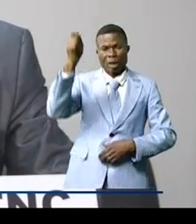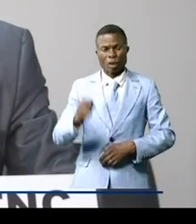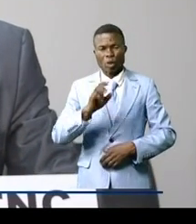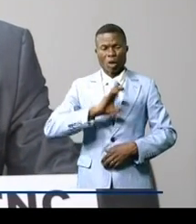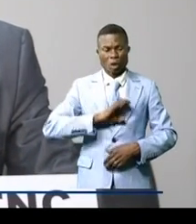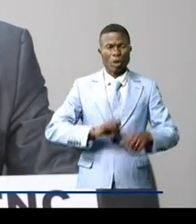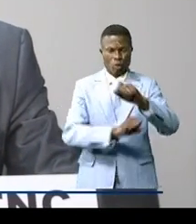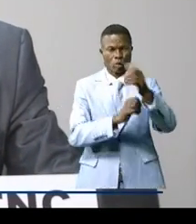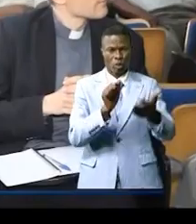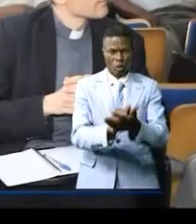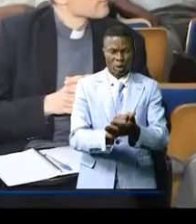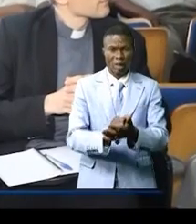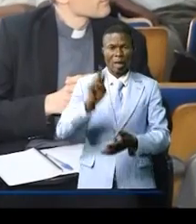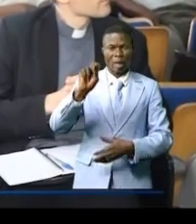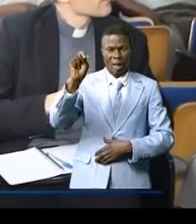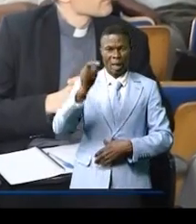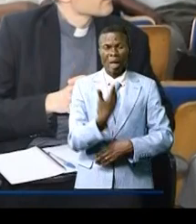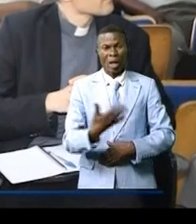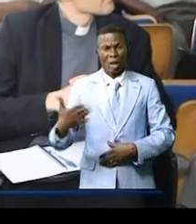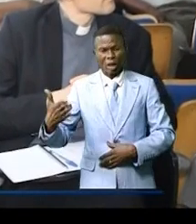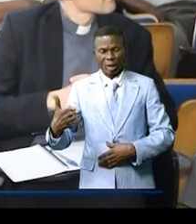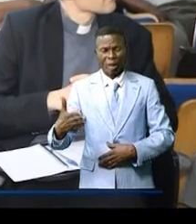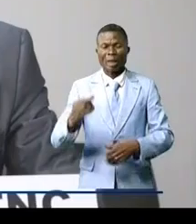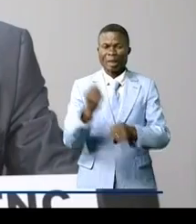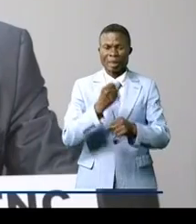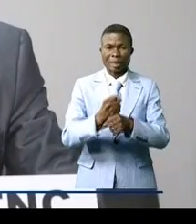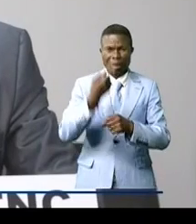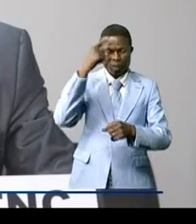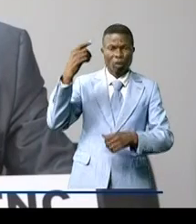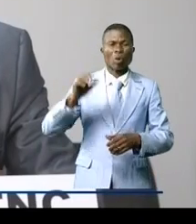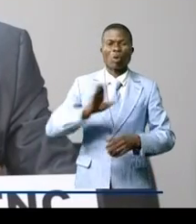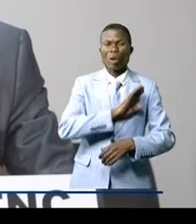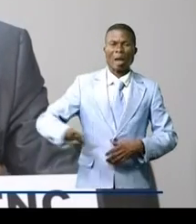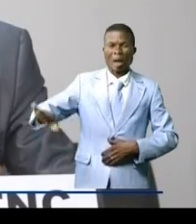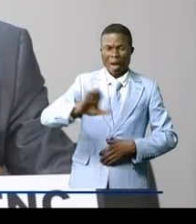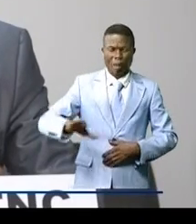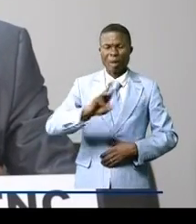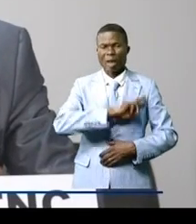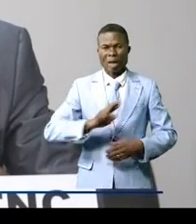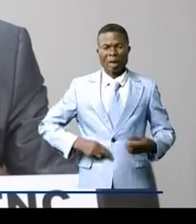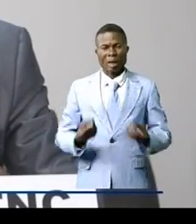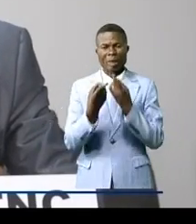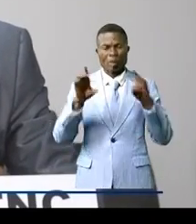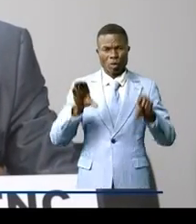apport, car elle est l'instrument au service de la République démocratique du Congo. Elle a